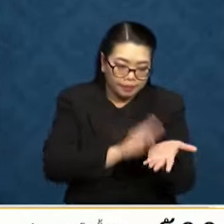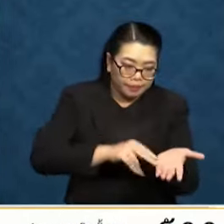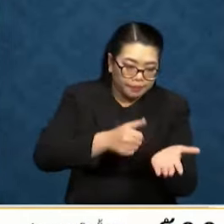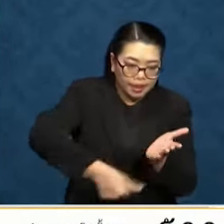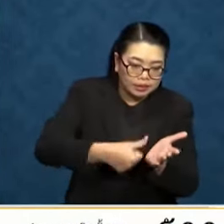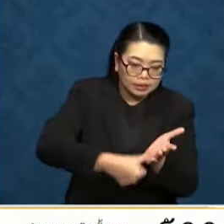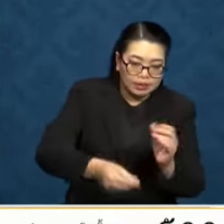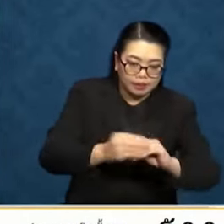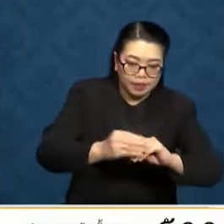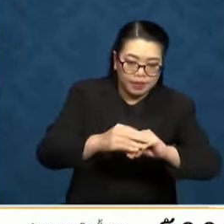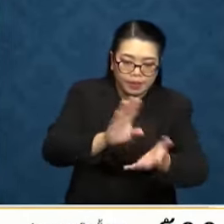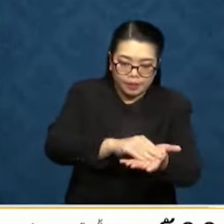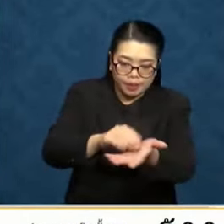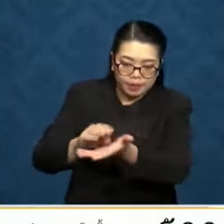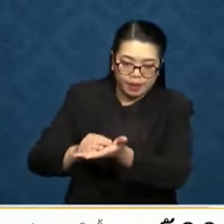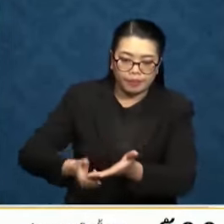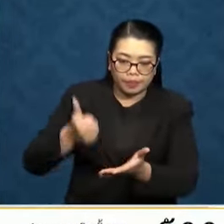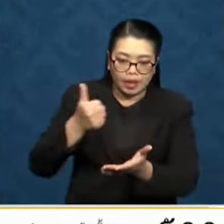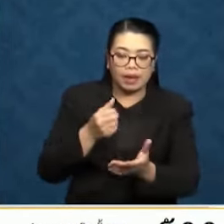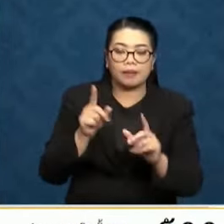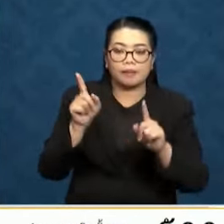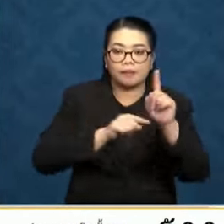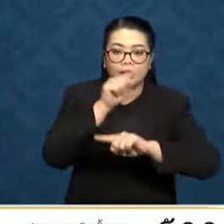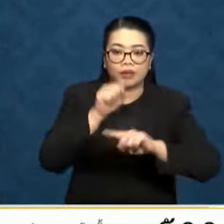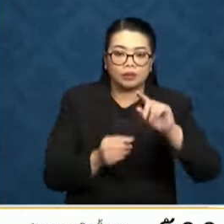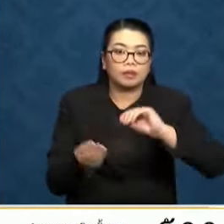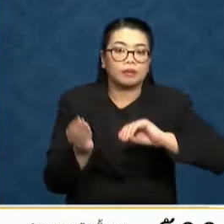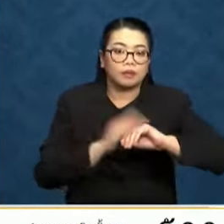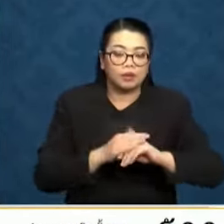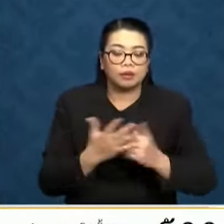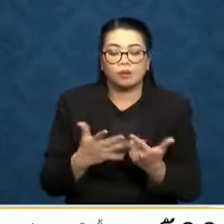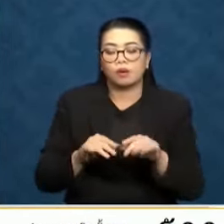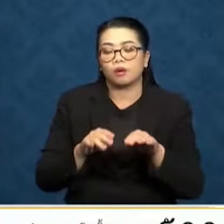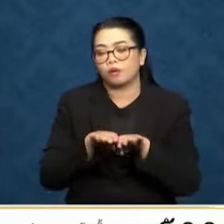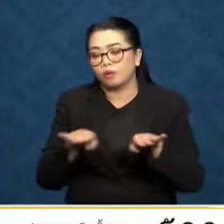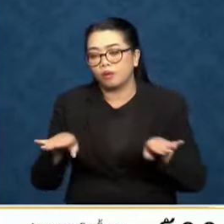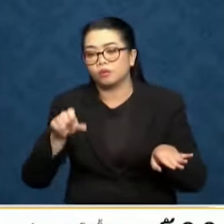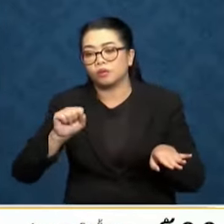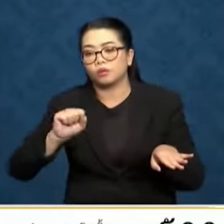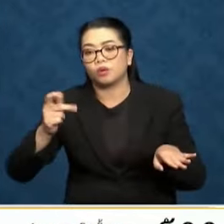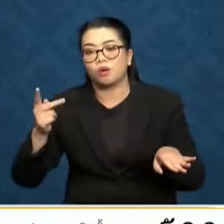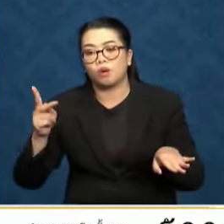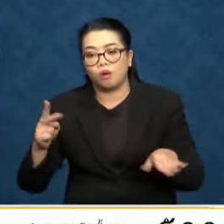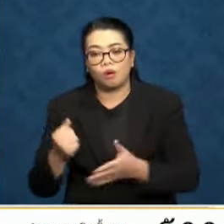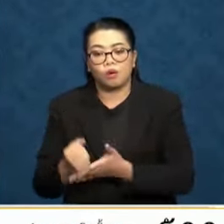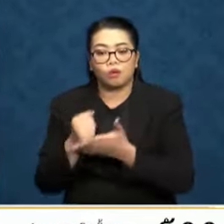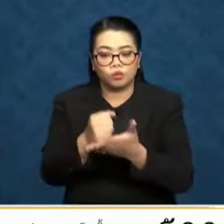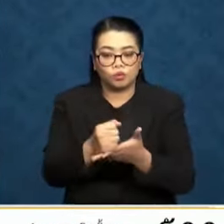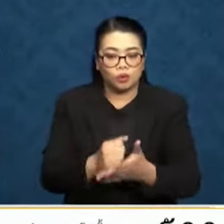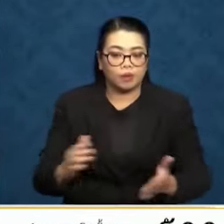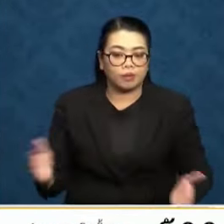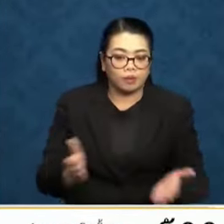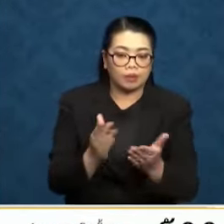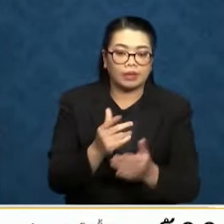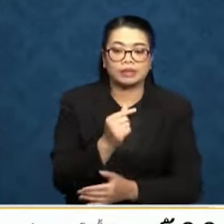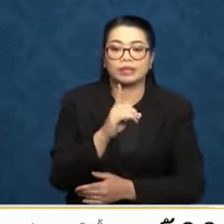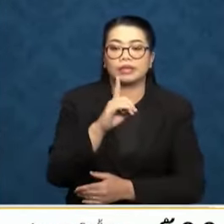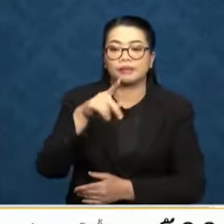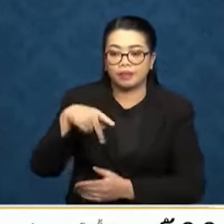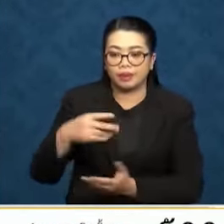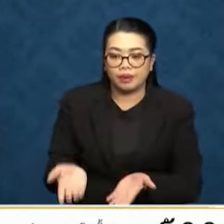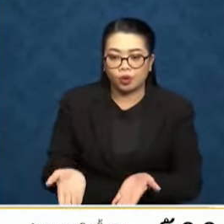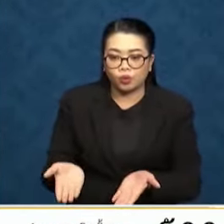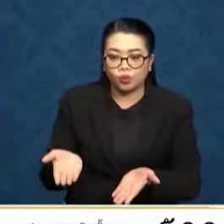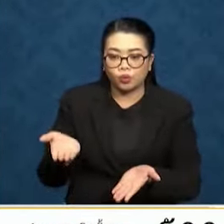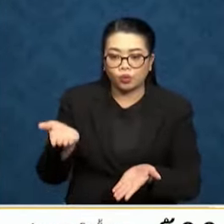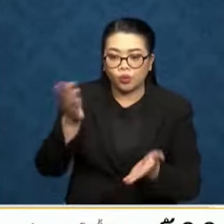หรือว่าเพิ่มเป็นกี่เปอร์เซ็นต์หรืออาจจะตั้งเป็นมาตรฐานเอ่อมาตรการของสสคเนี่ยจะช่วยกระตุ้น GDPให้เป็นเท่าไหร่นะ